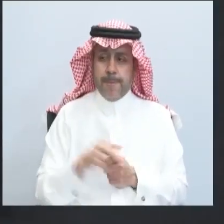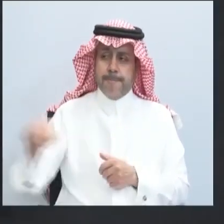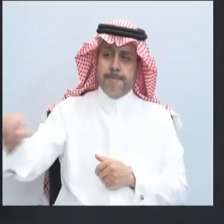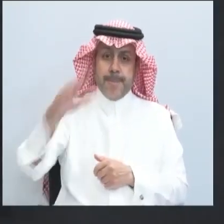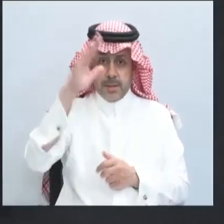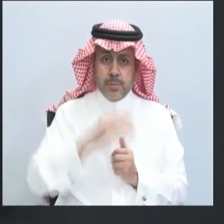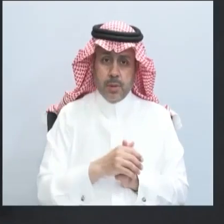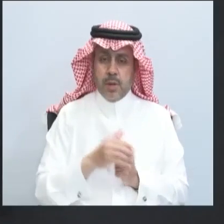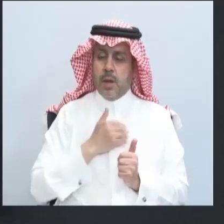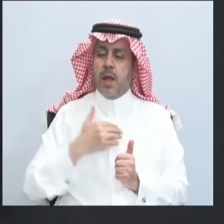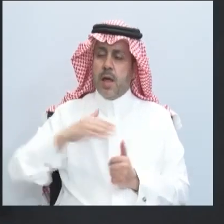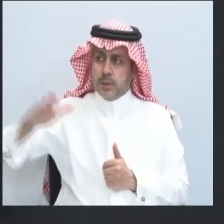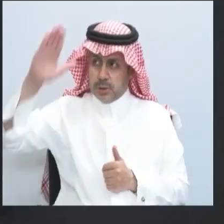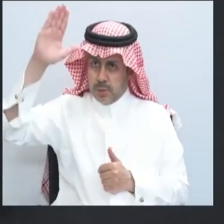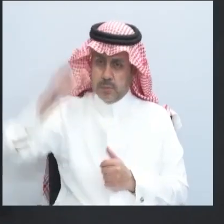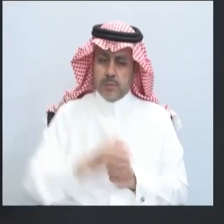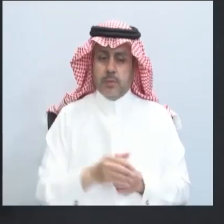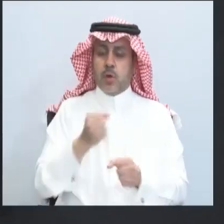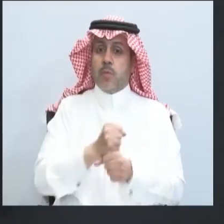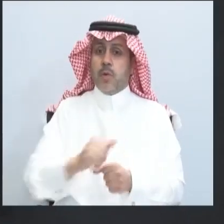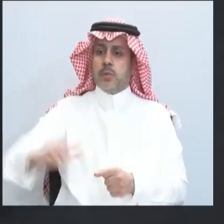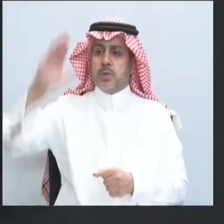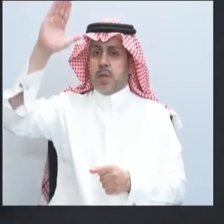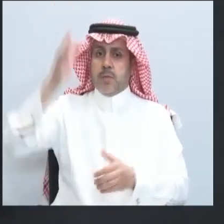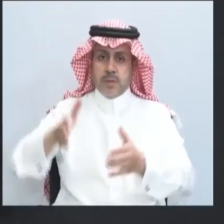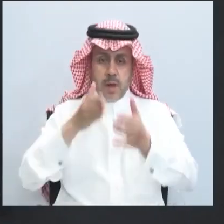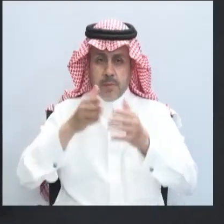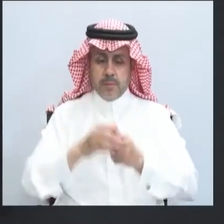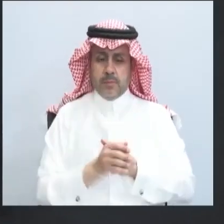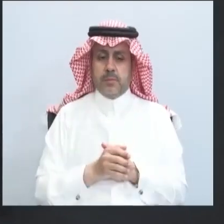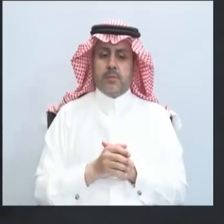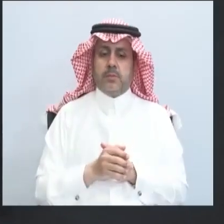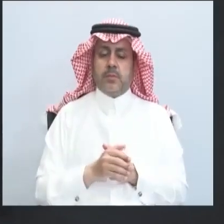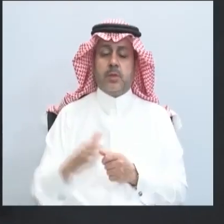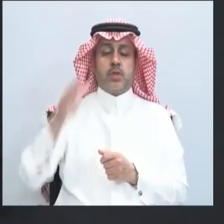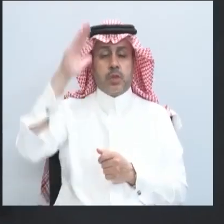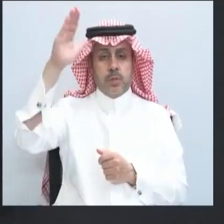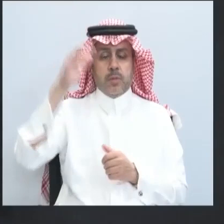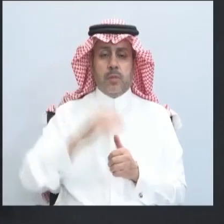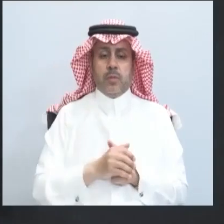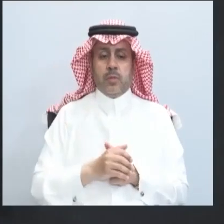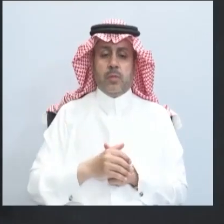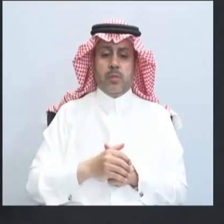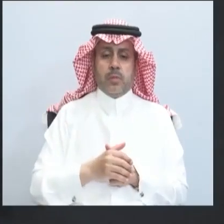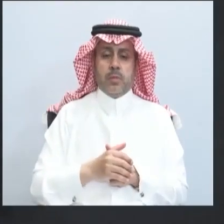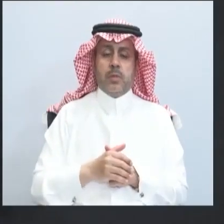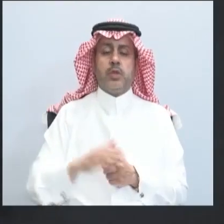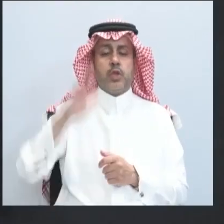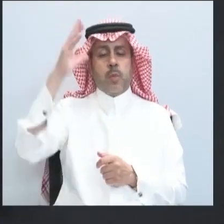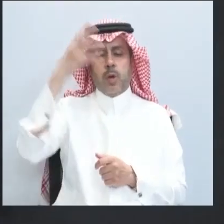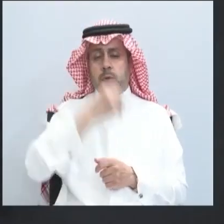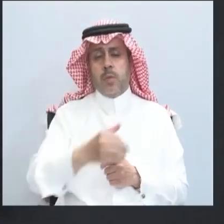يسلم عليك بل قم وابته وابته بالسلام قل السلام عليك ورحمه الله